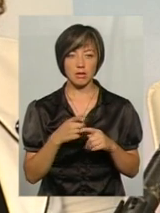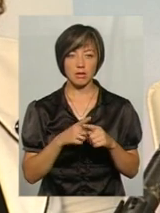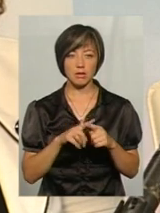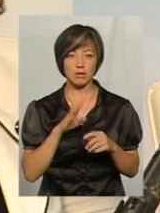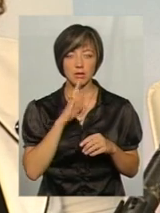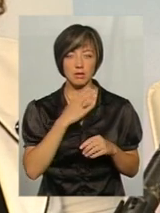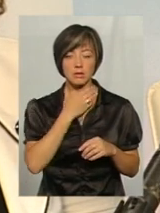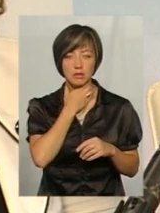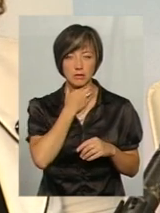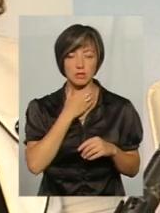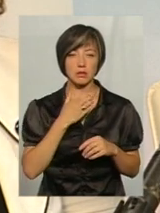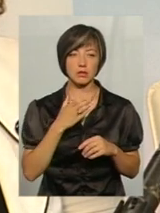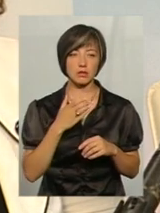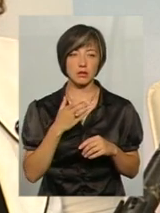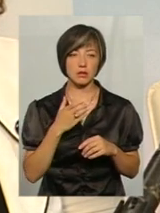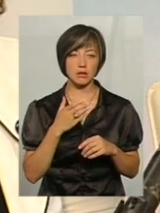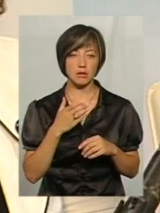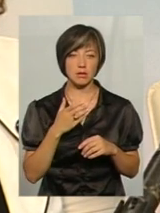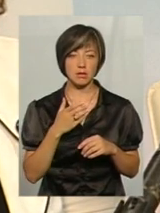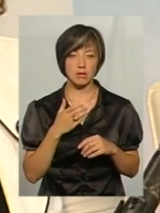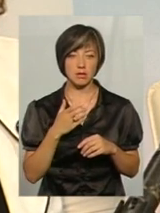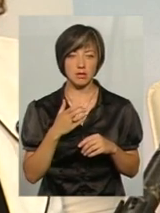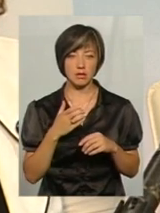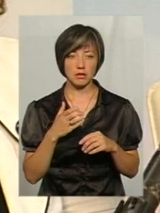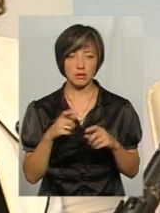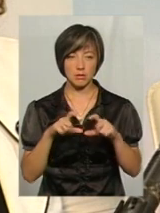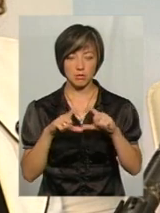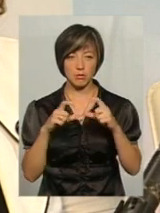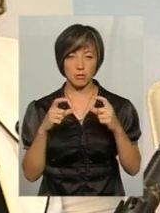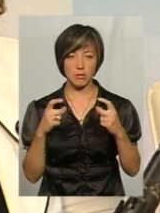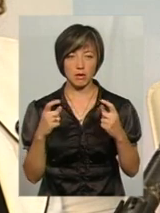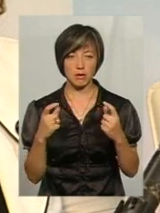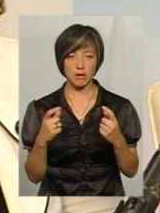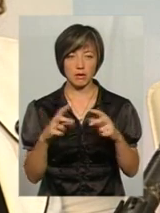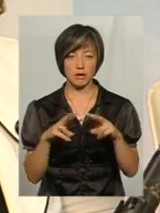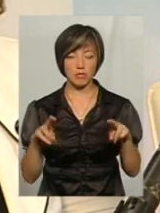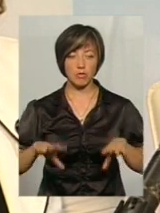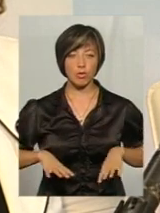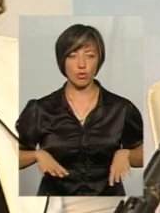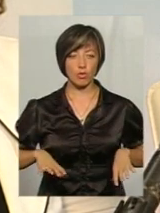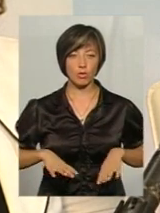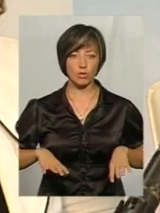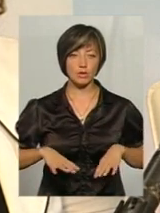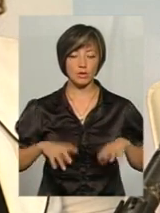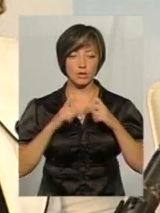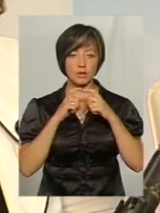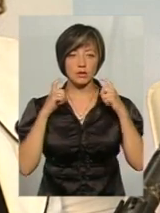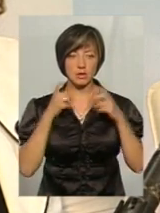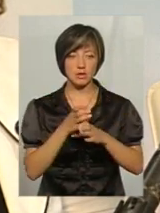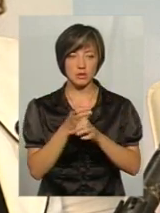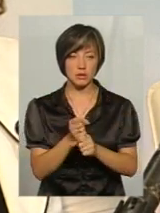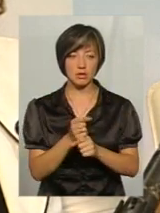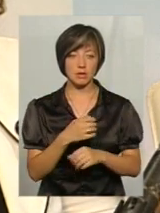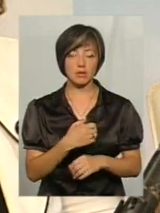Женя оборонял, но она у меня такая повязка, как лошадь. Вот. Мне душило хорошо,